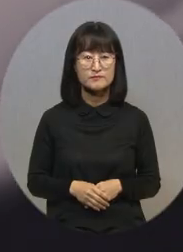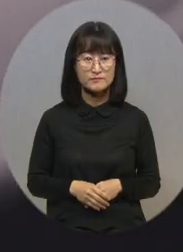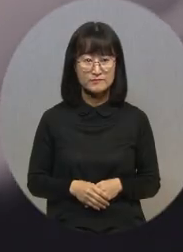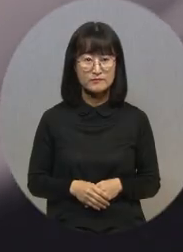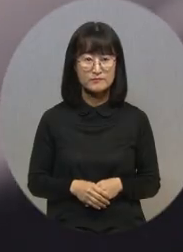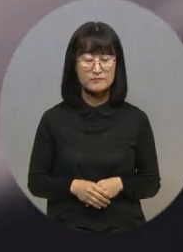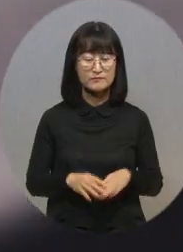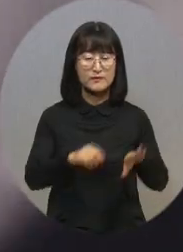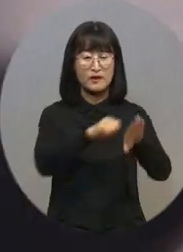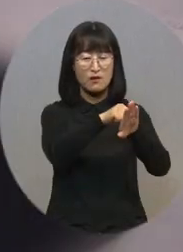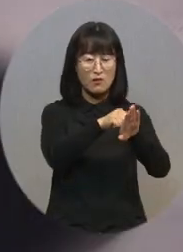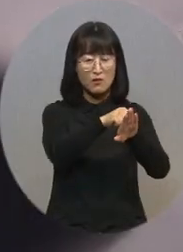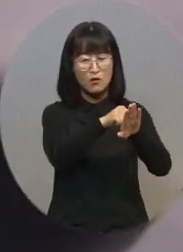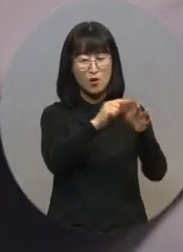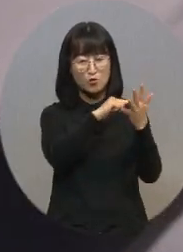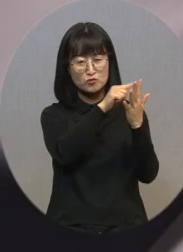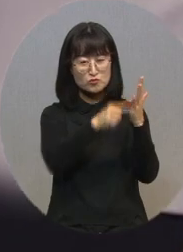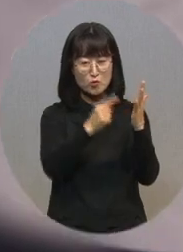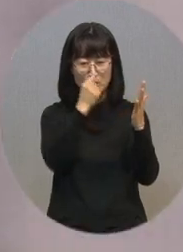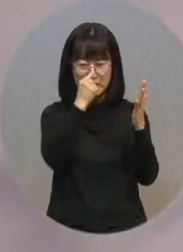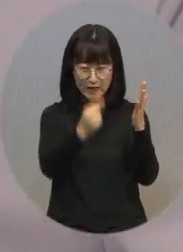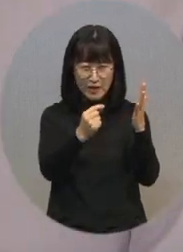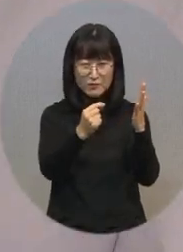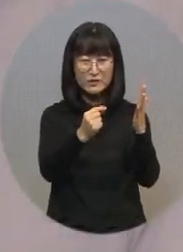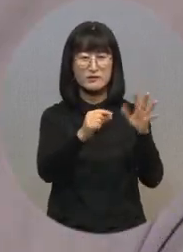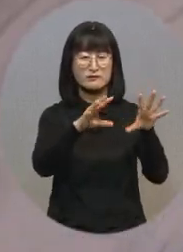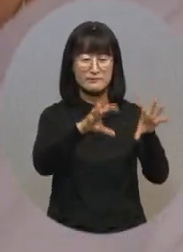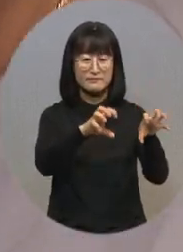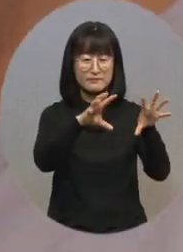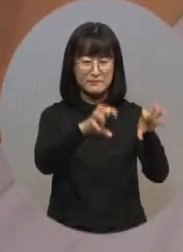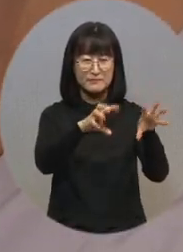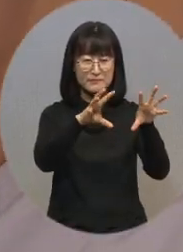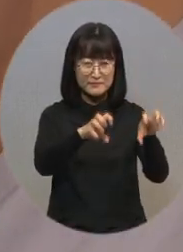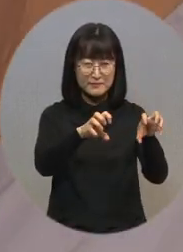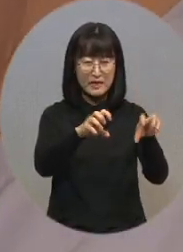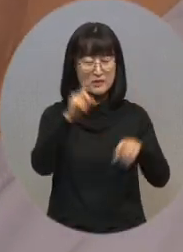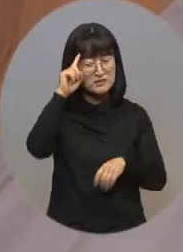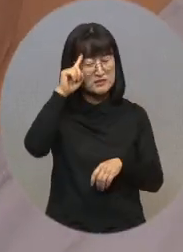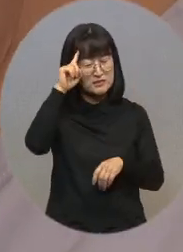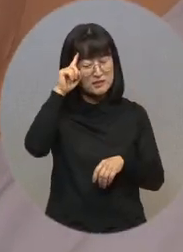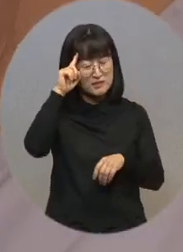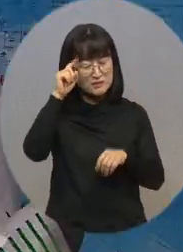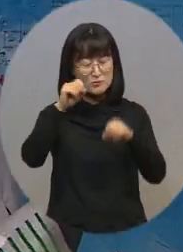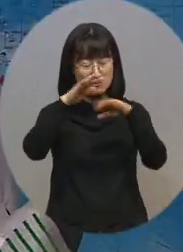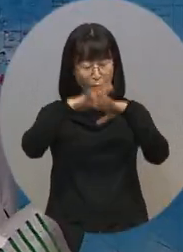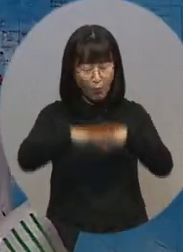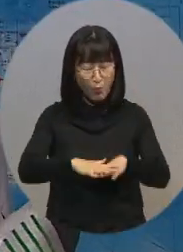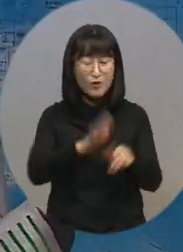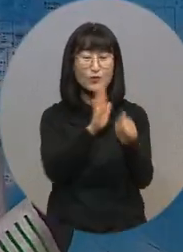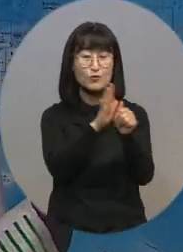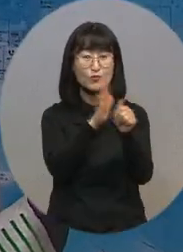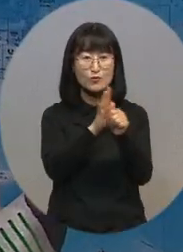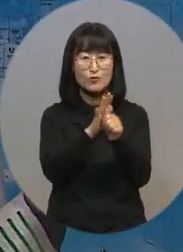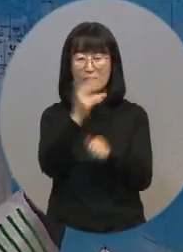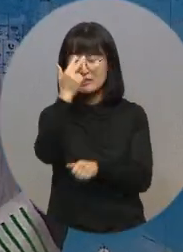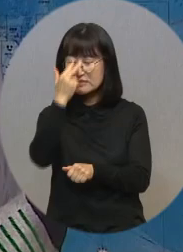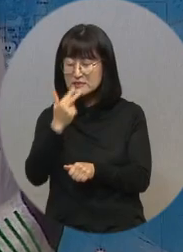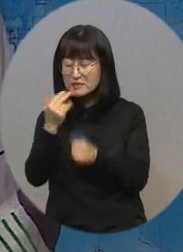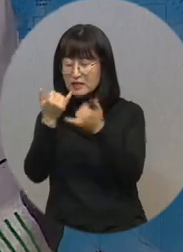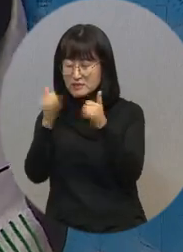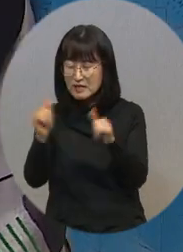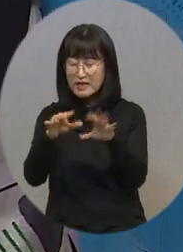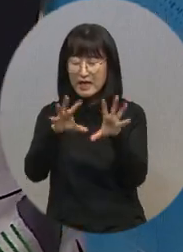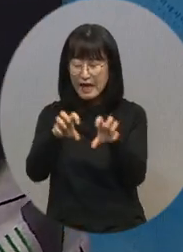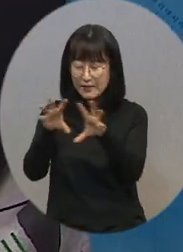탁월한 촉감과 집중력으로 현대인의 뭉친 피로를 풀어주는 이들이 있습니다. 바로 시각장애인